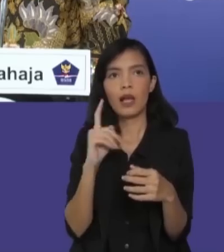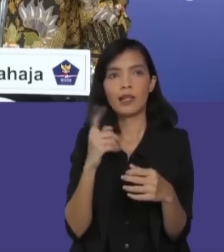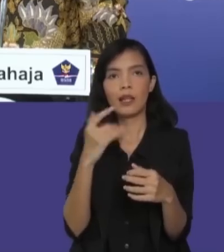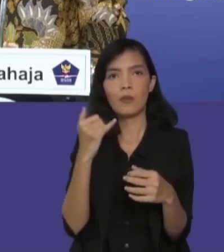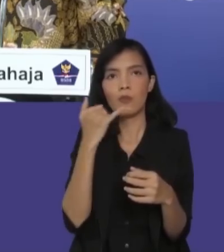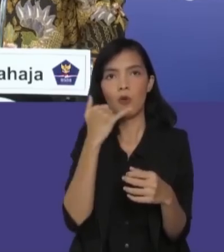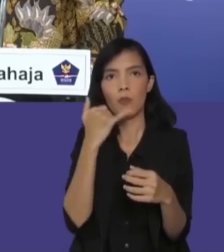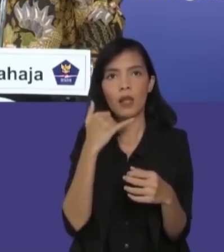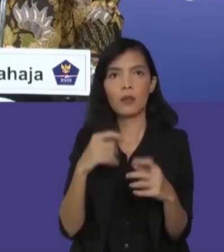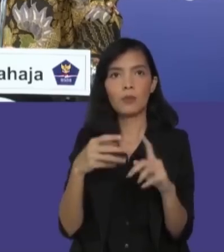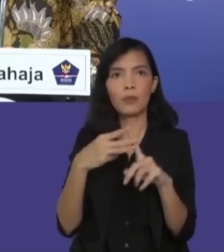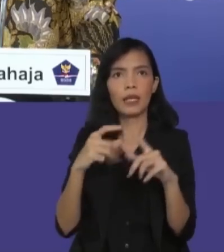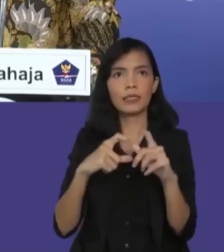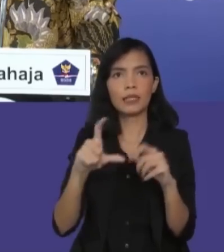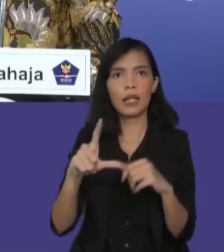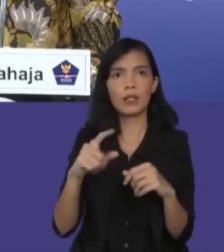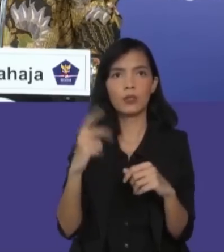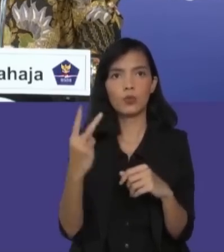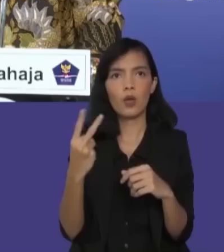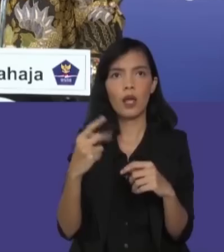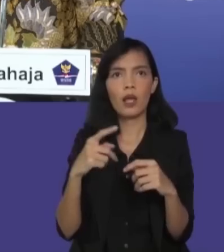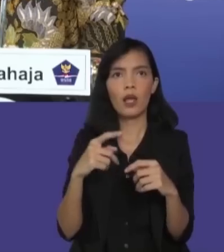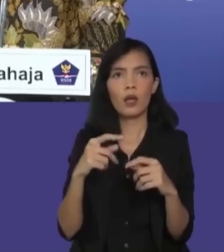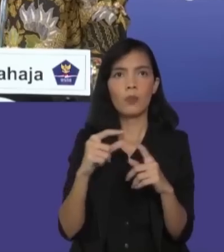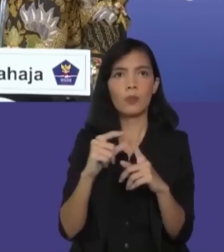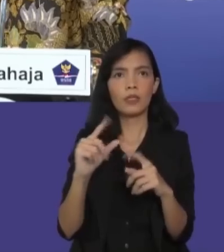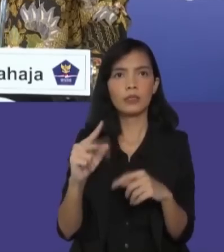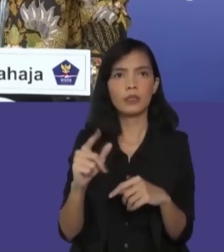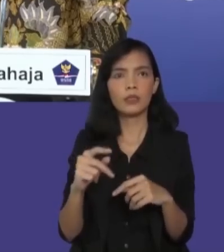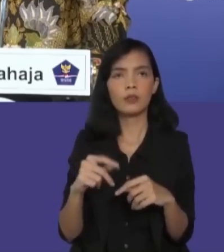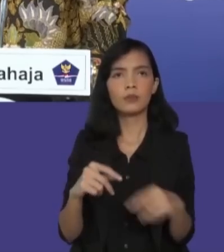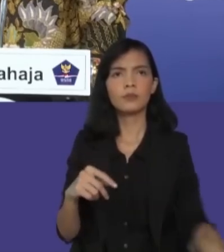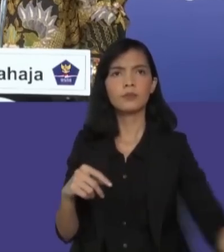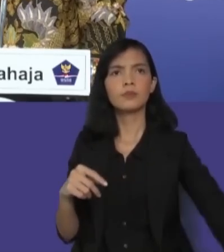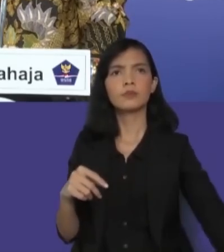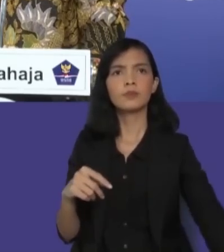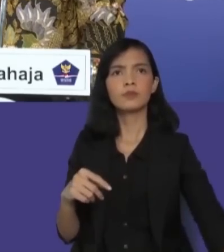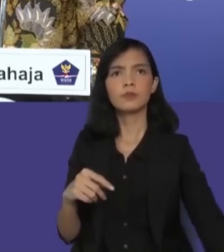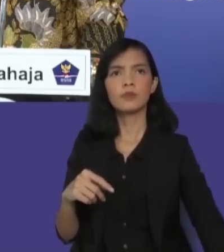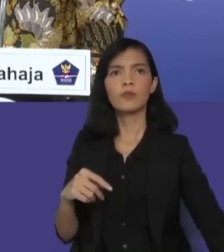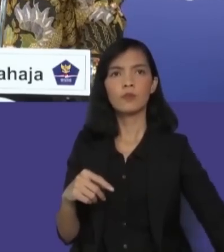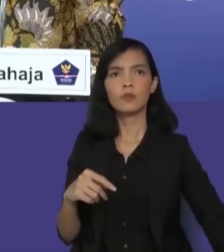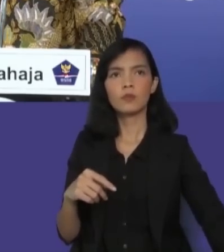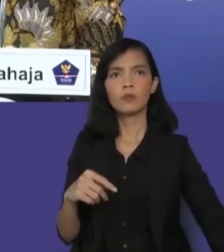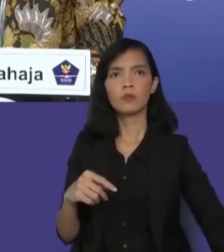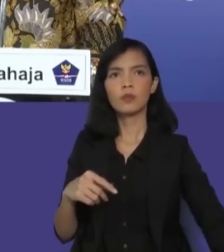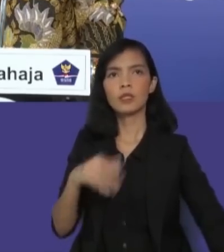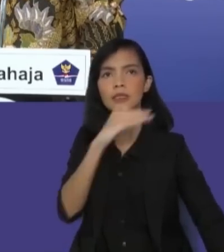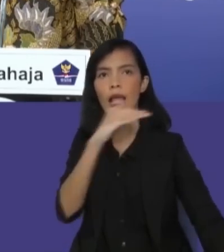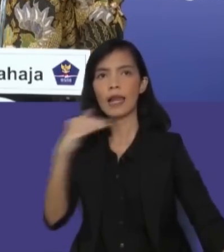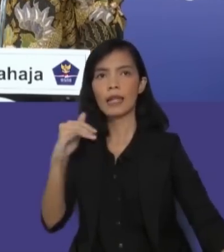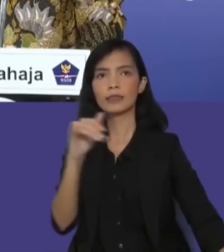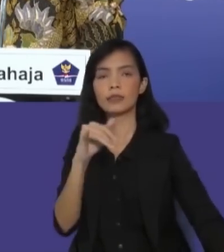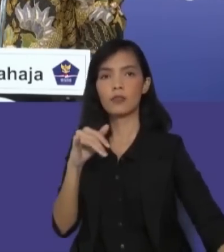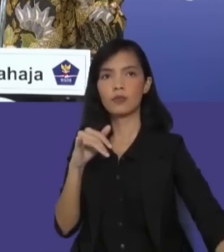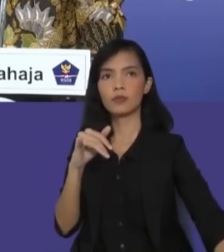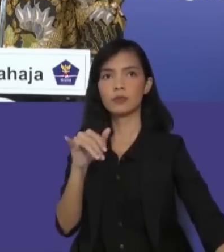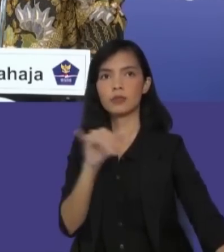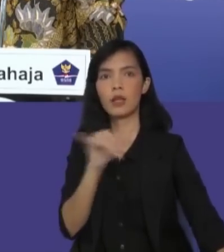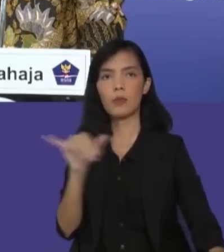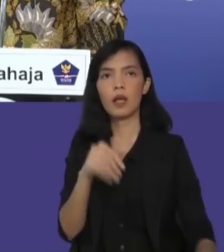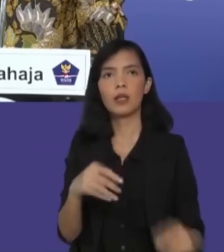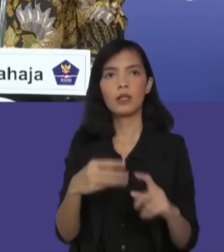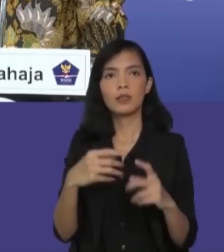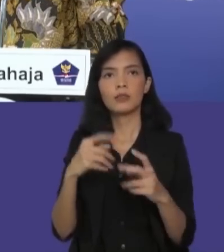yang tidak hanya melakukan baik rapid test maupun PCR test ya dengan standar yang sama dengan